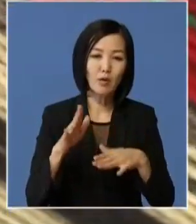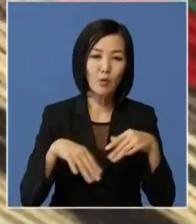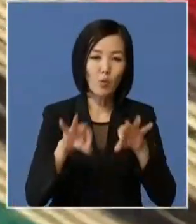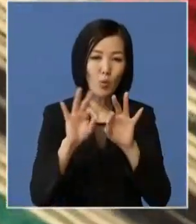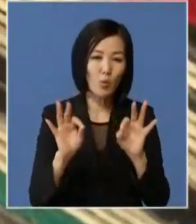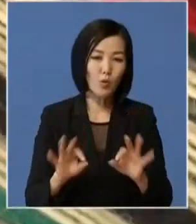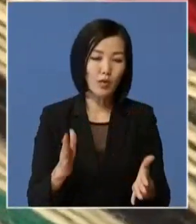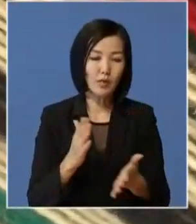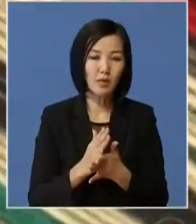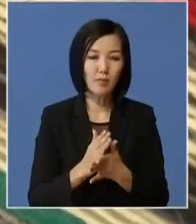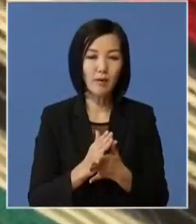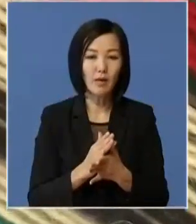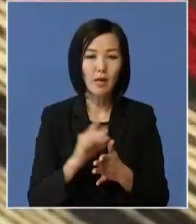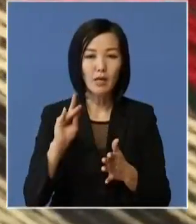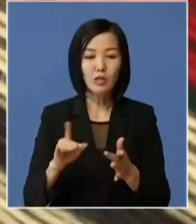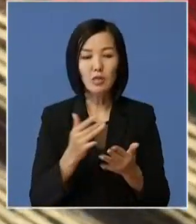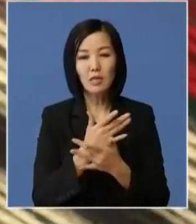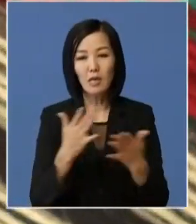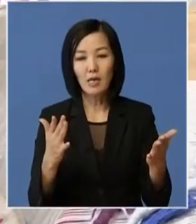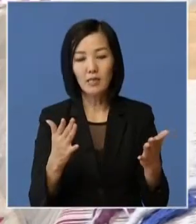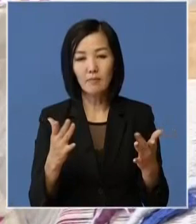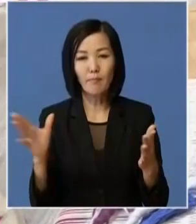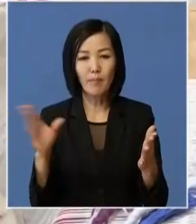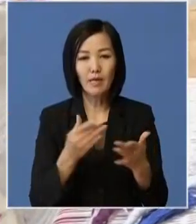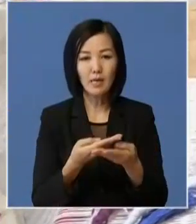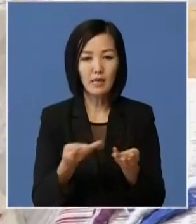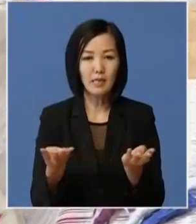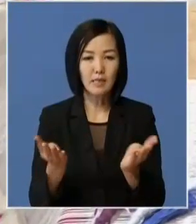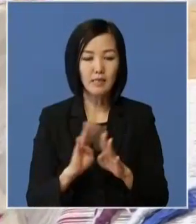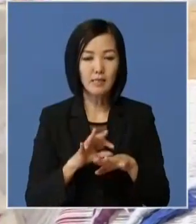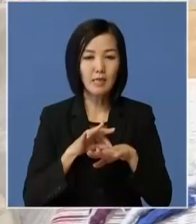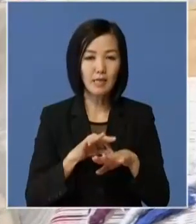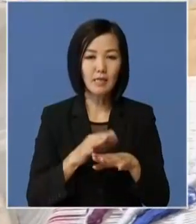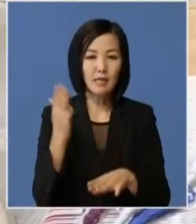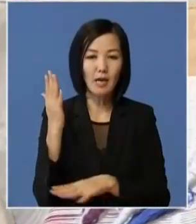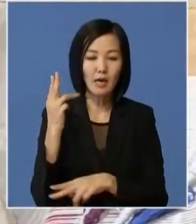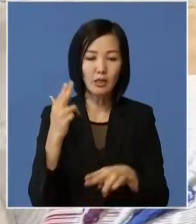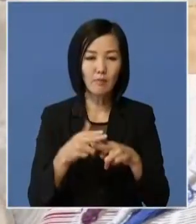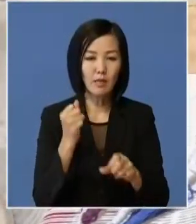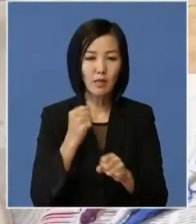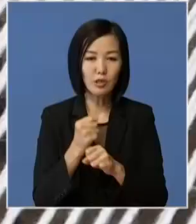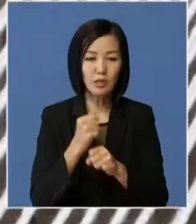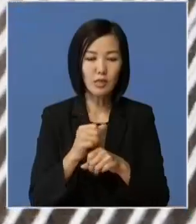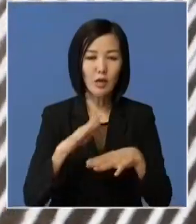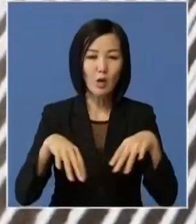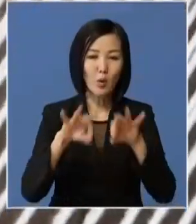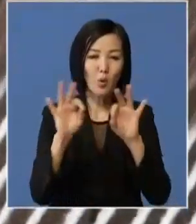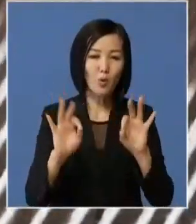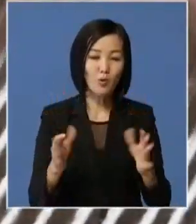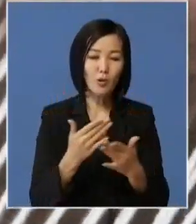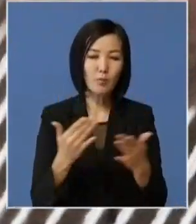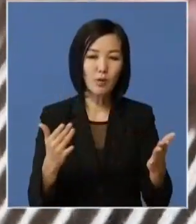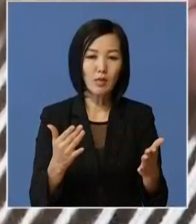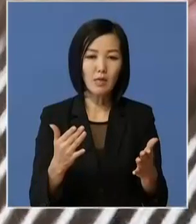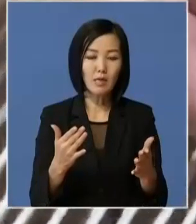Оған ішкі жиһазымен ыдыс аяғын көрпе жастығын қосыңыз. Жүн мен тері, ағаш пен металдардан жасалған қолөнер бұйымдары қажырлы